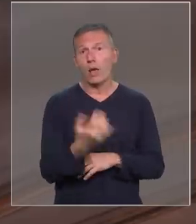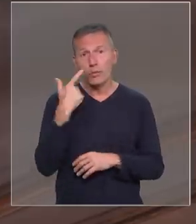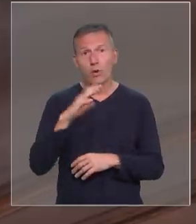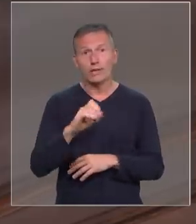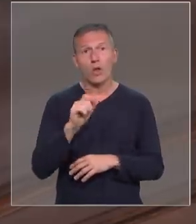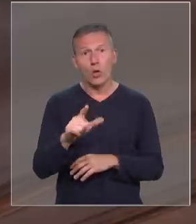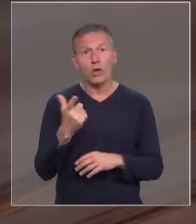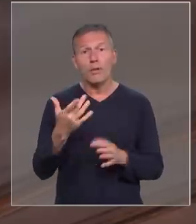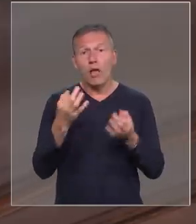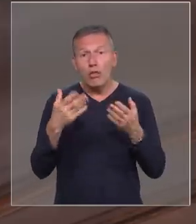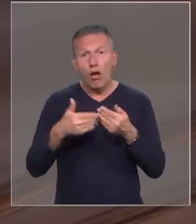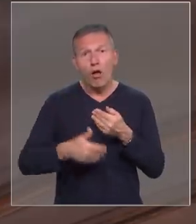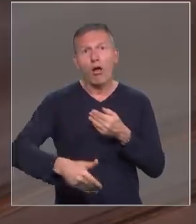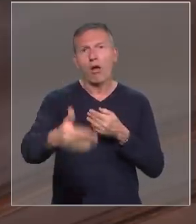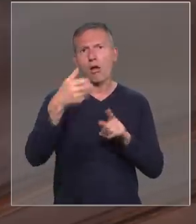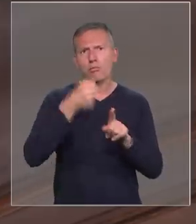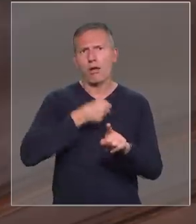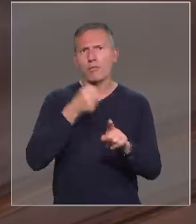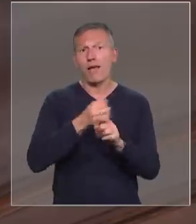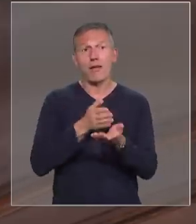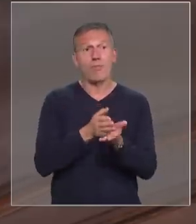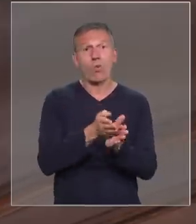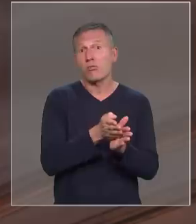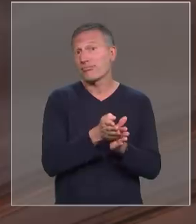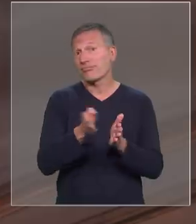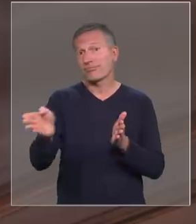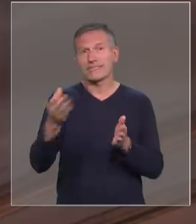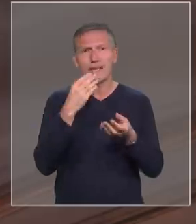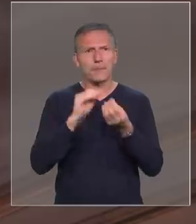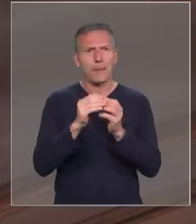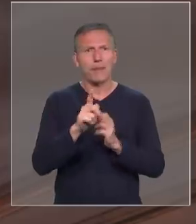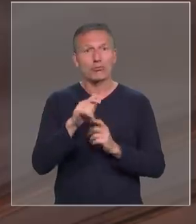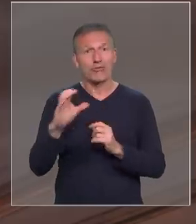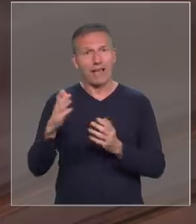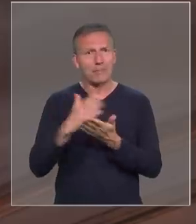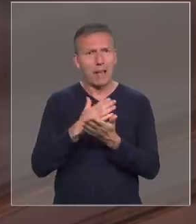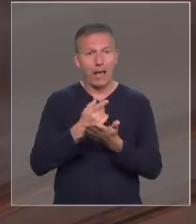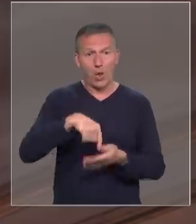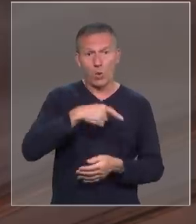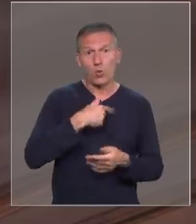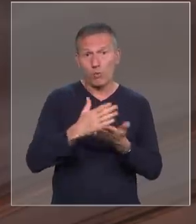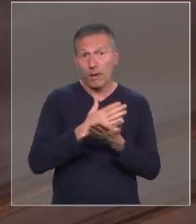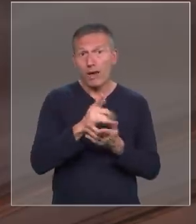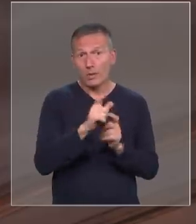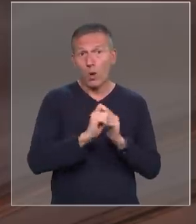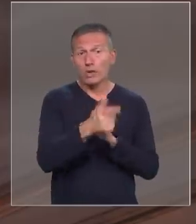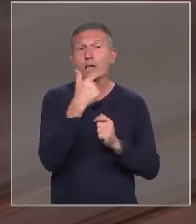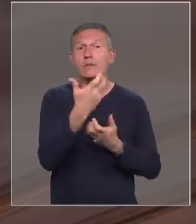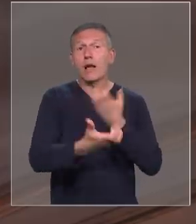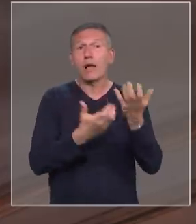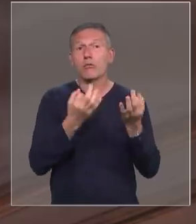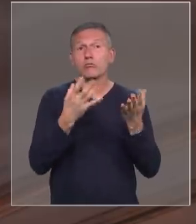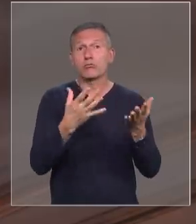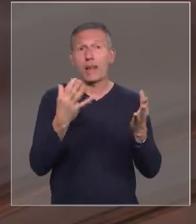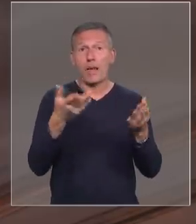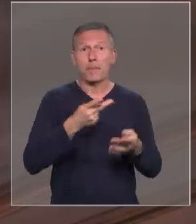même temps, compte tenu du fait que le monde n'est pas sur la bonne trajectoire, comme le dit le GIEC, pour nous préparer aux conséquences d'un réchauffement qui est déjà là et pour